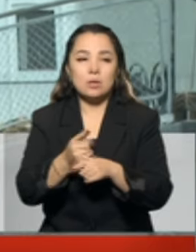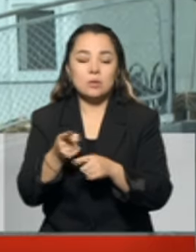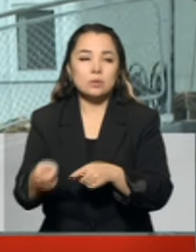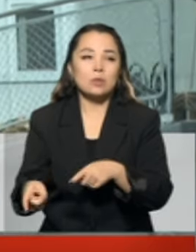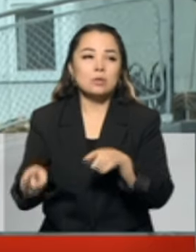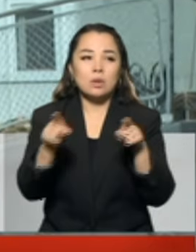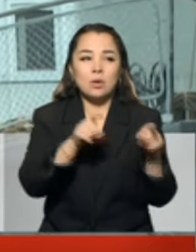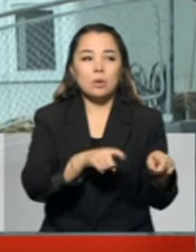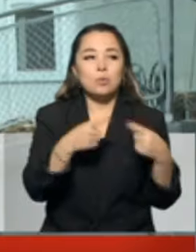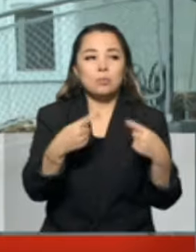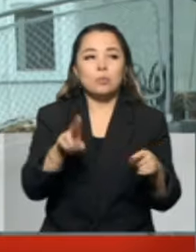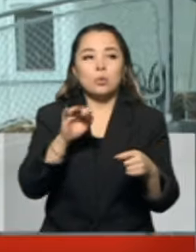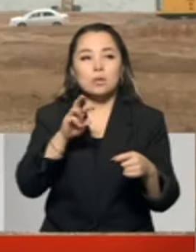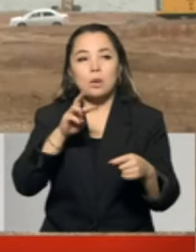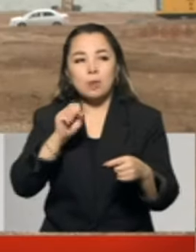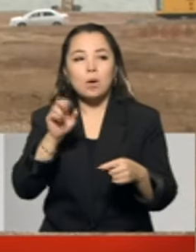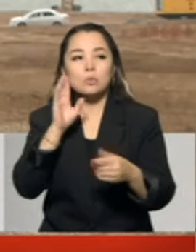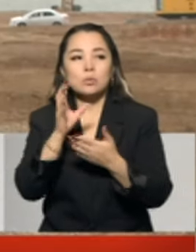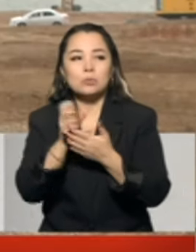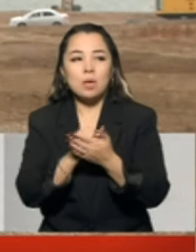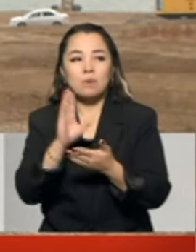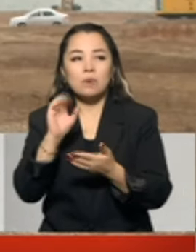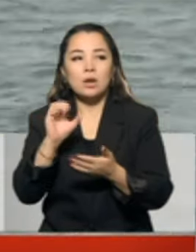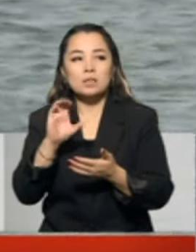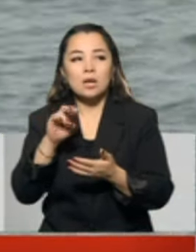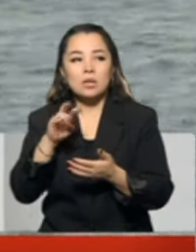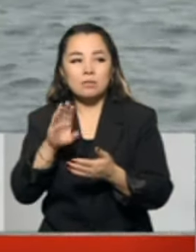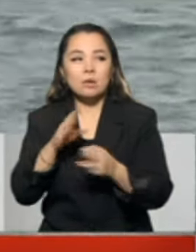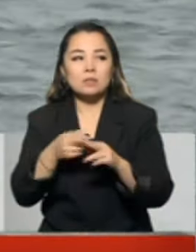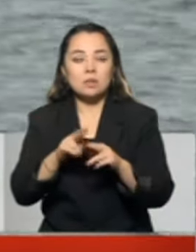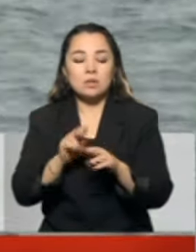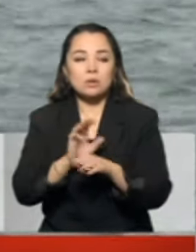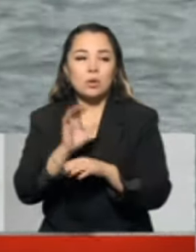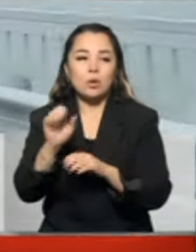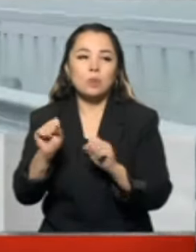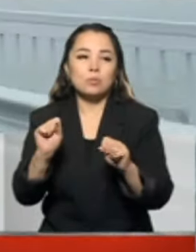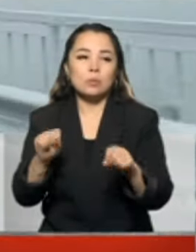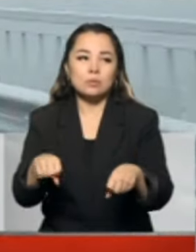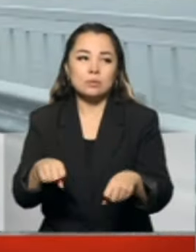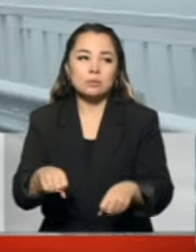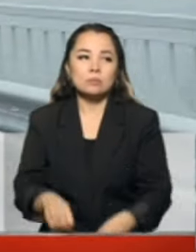Сондықтан осы Бұқтырма су қоймасындағы Васильев өткеліне жіберілуі мүмкін.